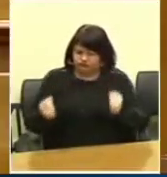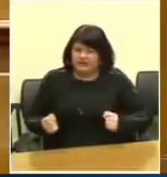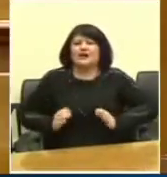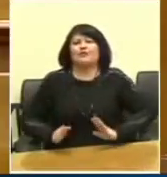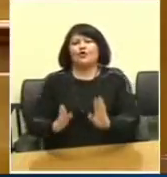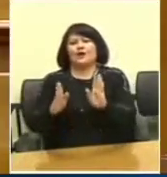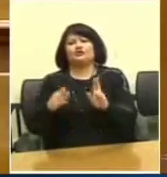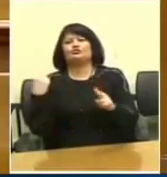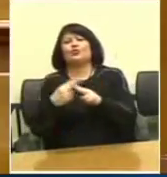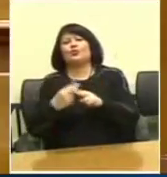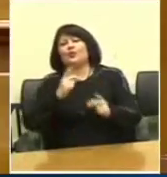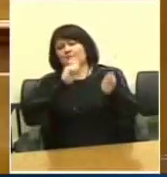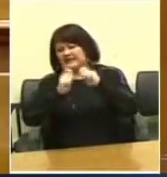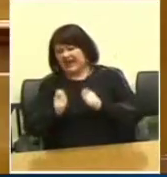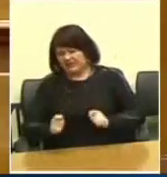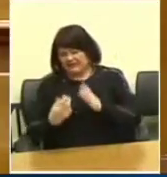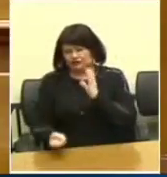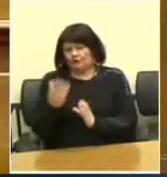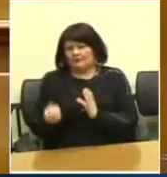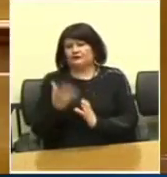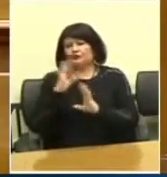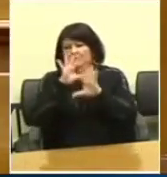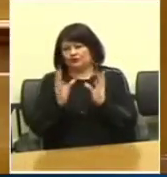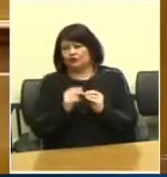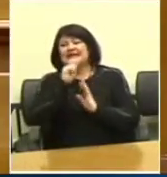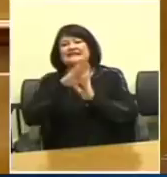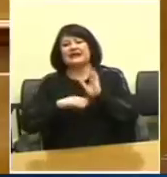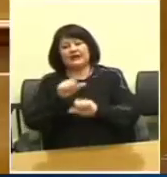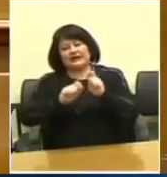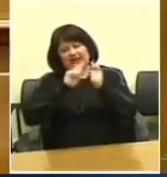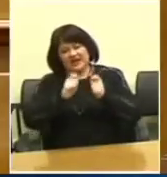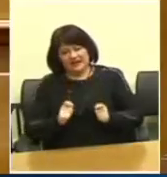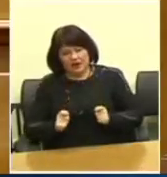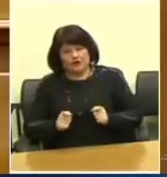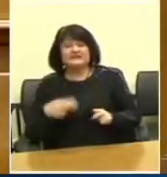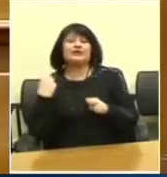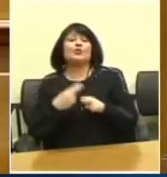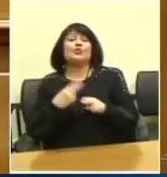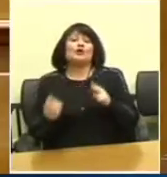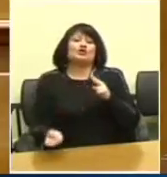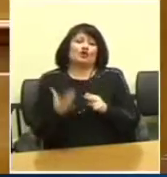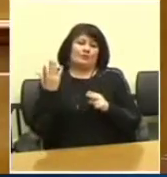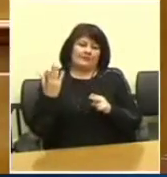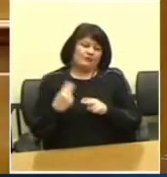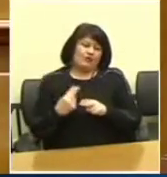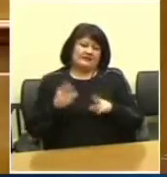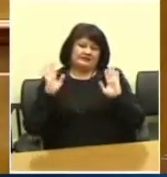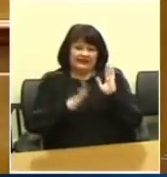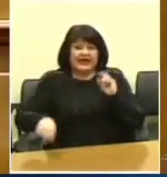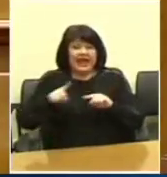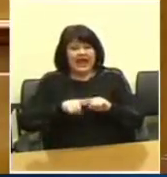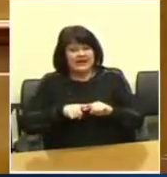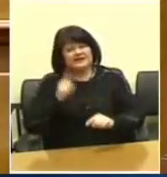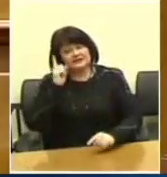μεγάλες θεσμικές μεταρρυθμιστικές τομές. Η συνταγματική αναθεώρηση είναι μια τέτοια μεγάλη τομή. Και οι Έλληνες πολίτες